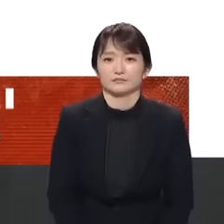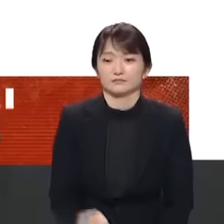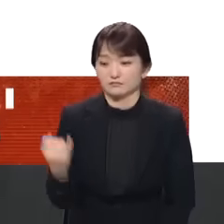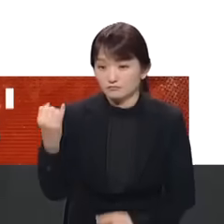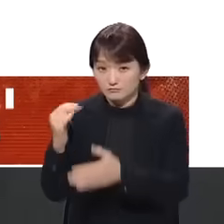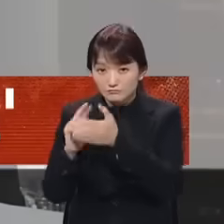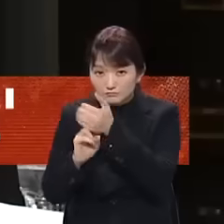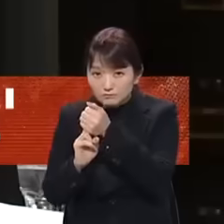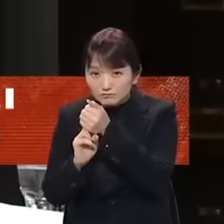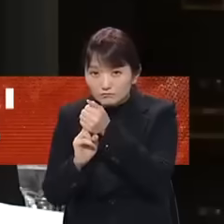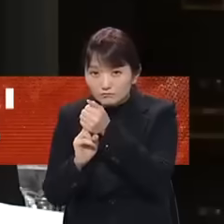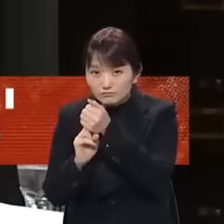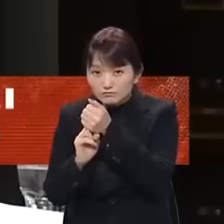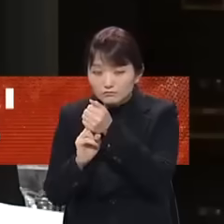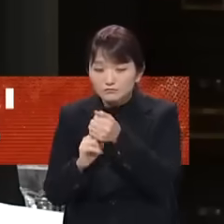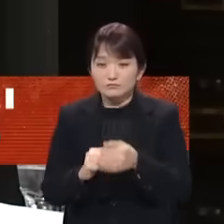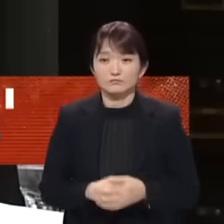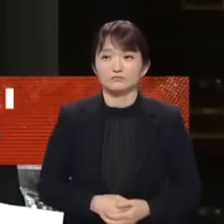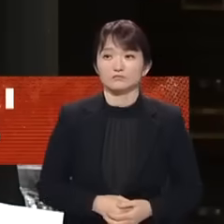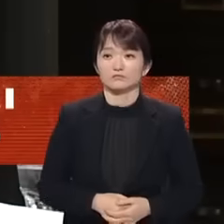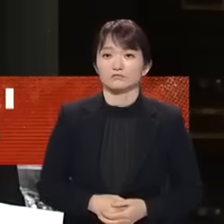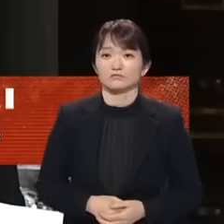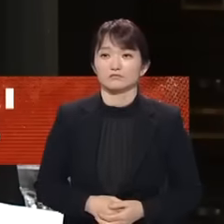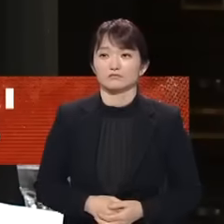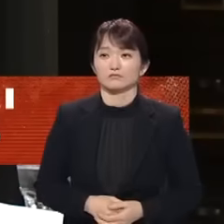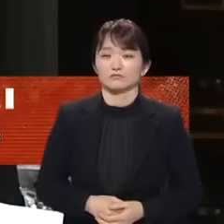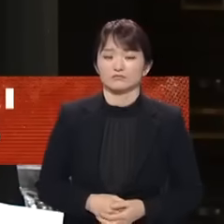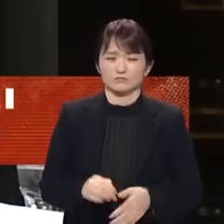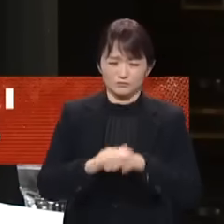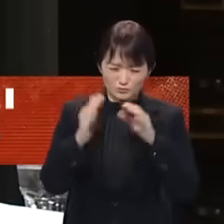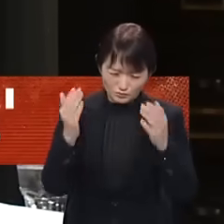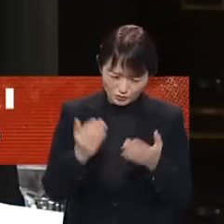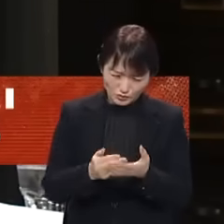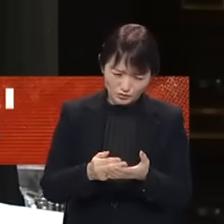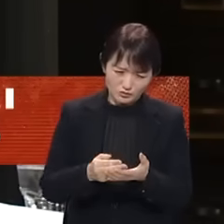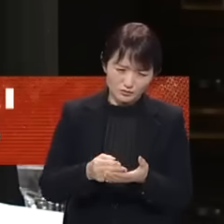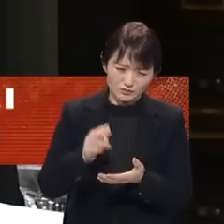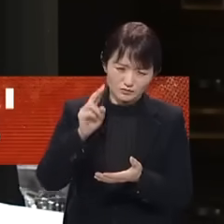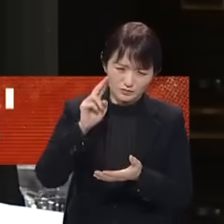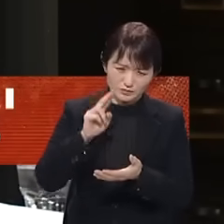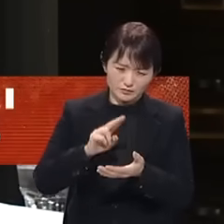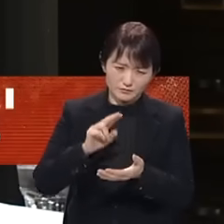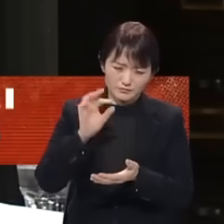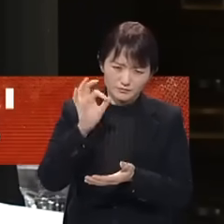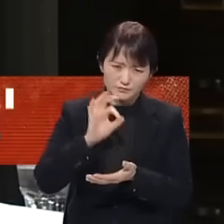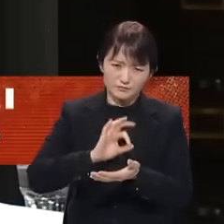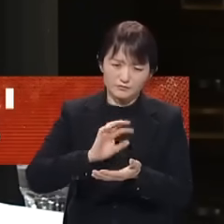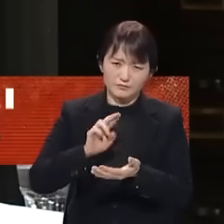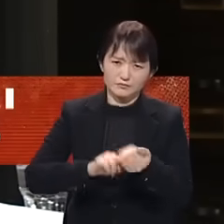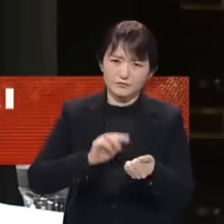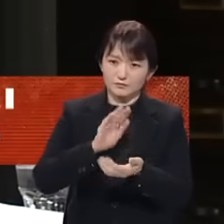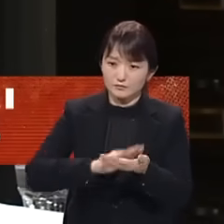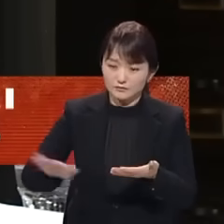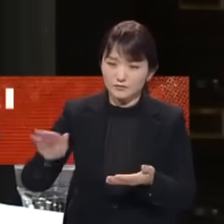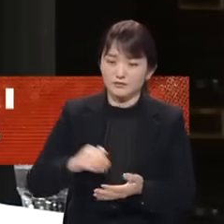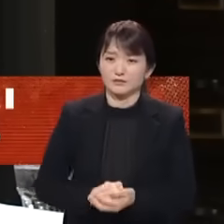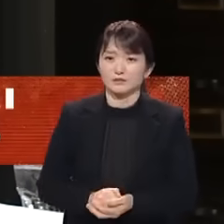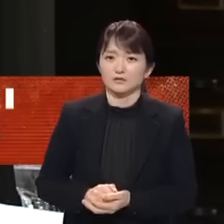잠적했습니다. 근데 잠적했어요. 탕진을 하고. 자, 결국 잡혔죠. 지난 16일에 구속이